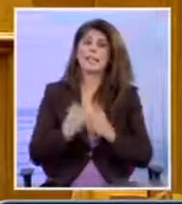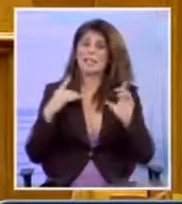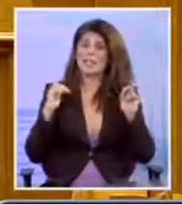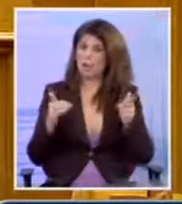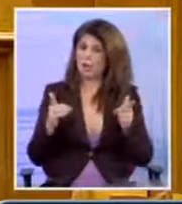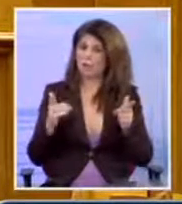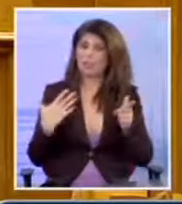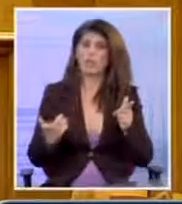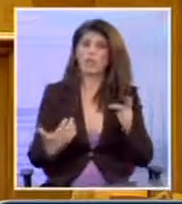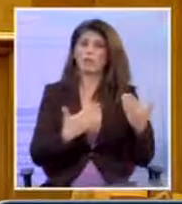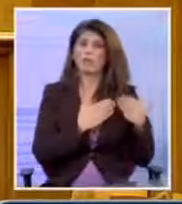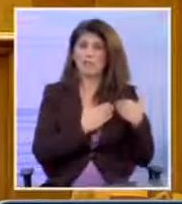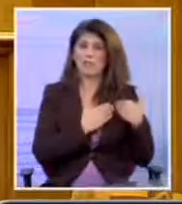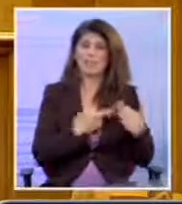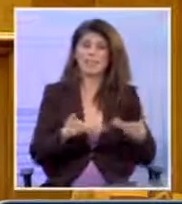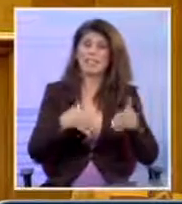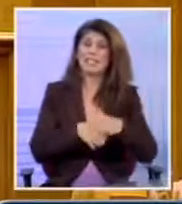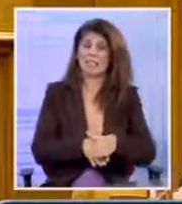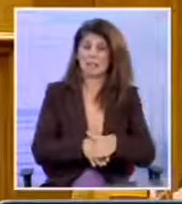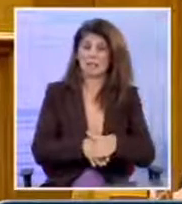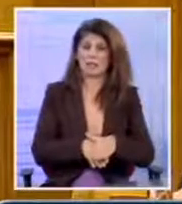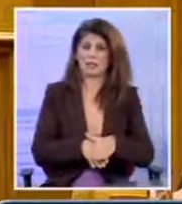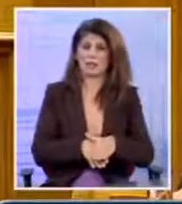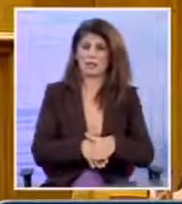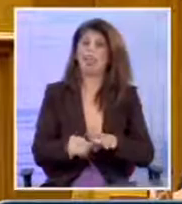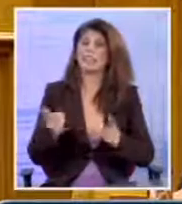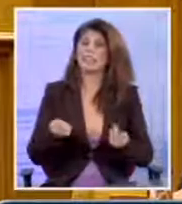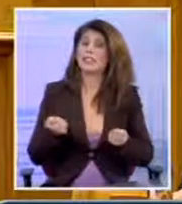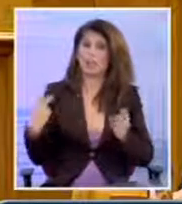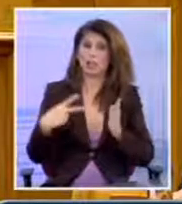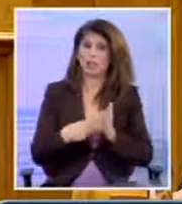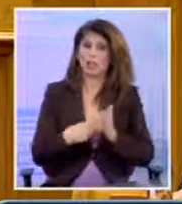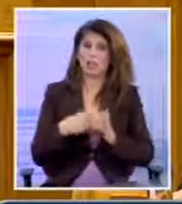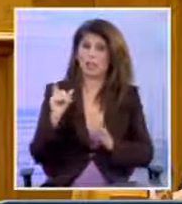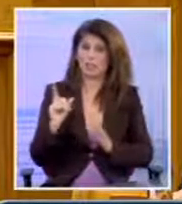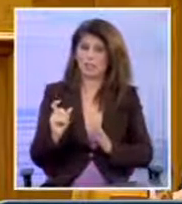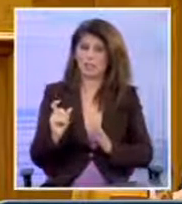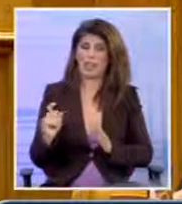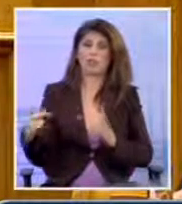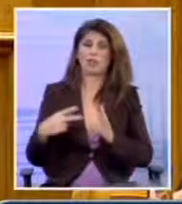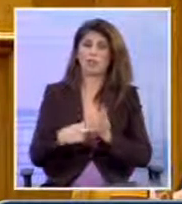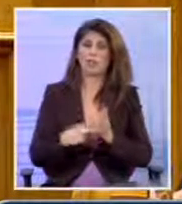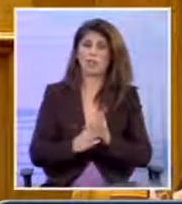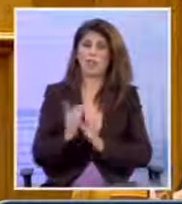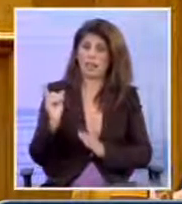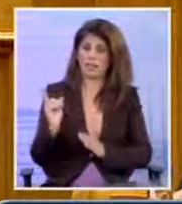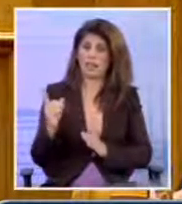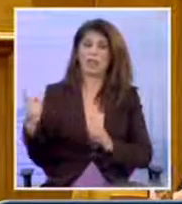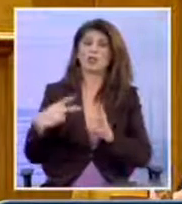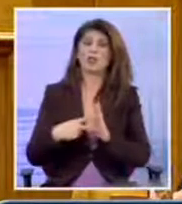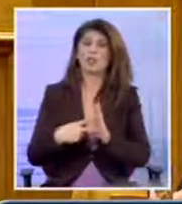Δημοκρατίας που έχουν την ευθύνη γιατί συγκαλύψαν. Τι έγινε το 2010, το 2011 και